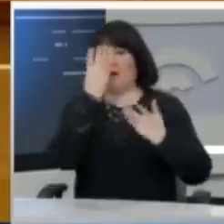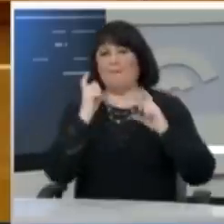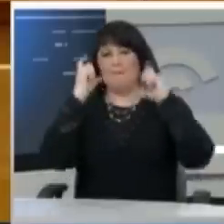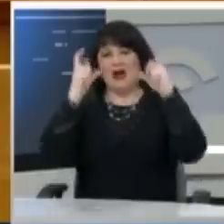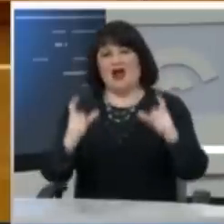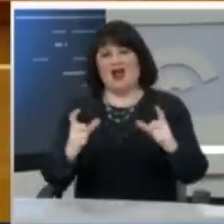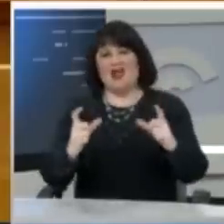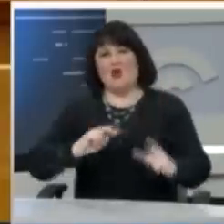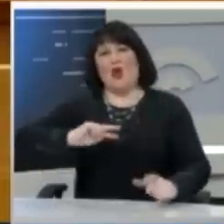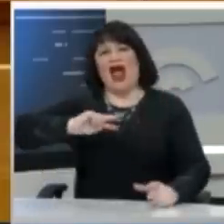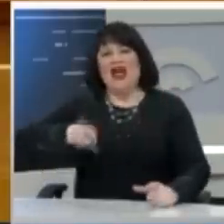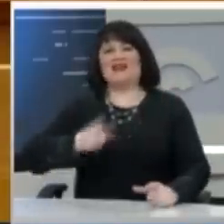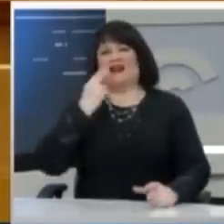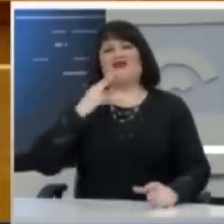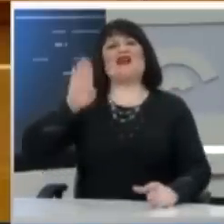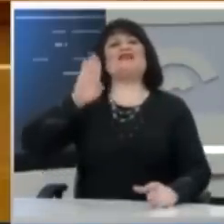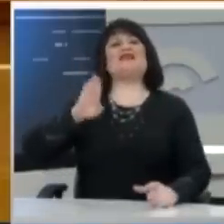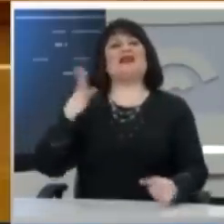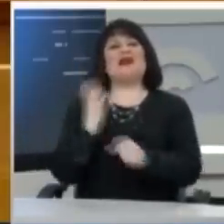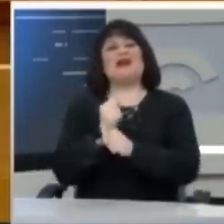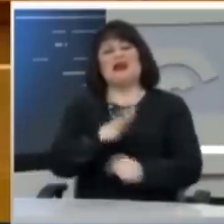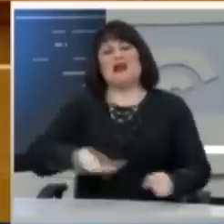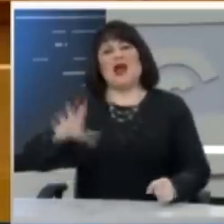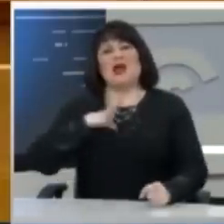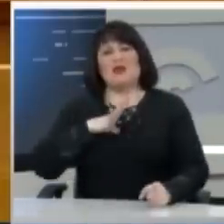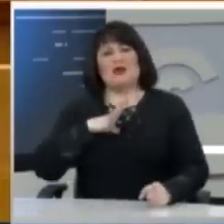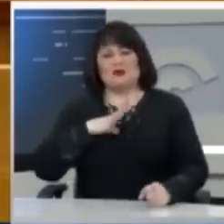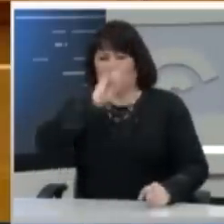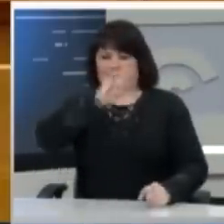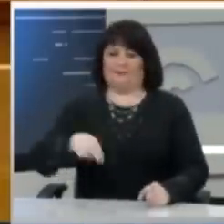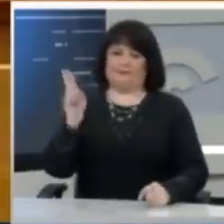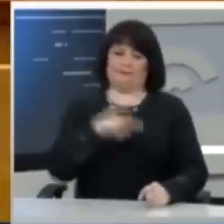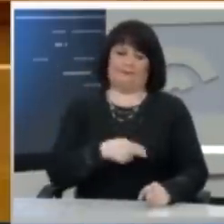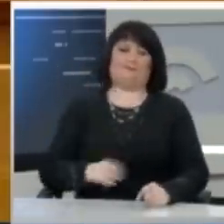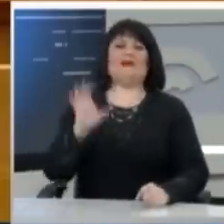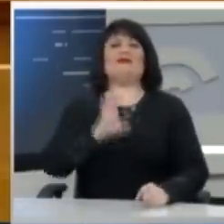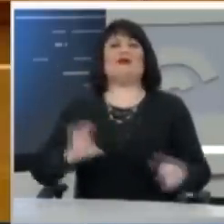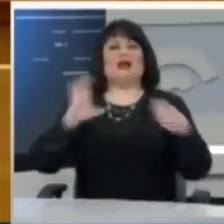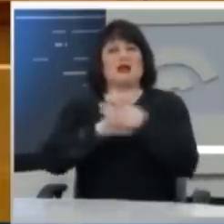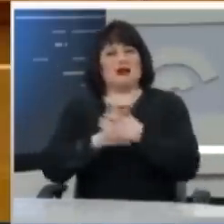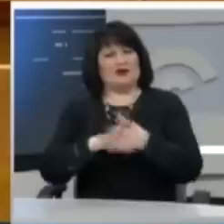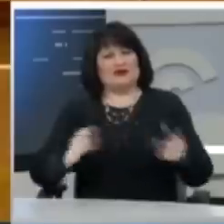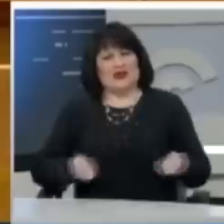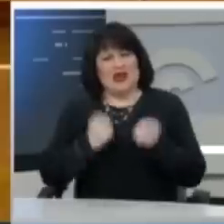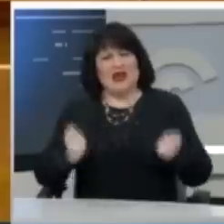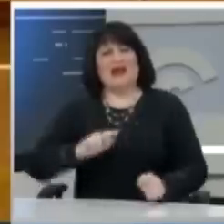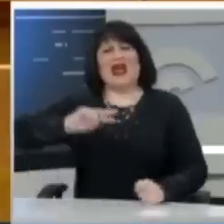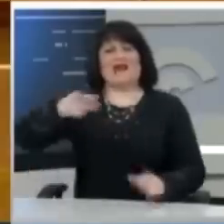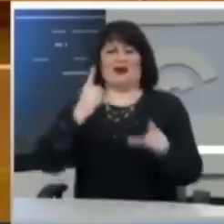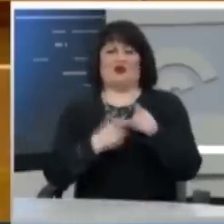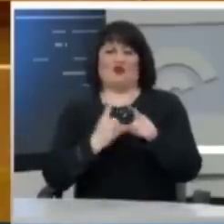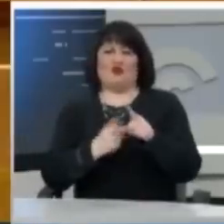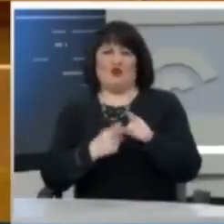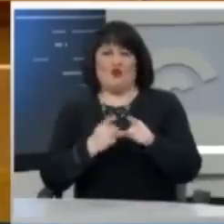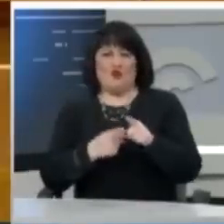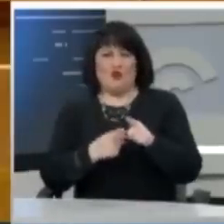μέρα αντιφασιστικής νίκης των λαών. Είναι η Ευρωπαϊκή Ένωση που έχει κάνει τον αντικομουνισμό και τη